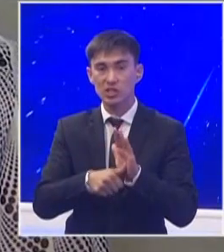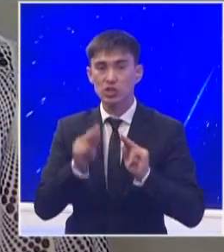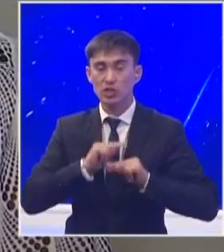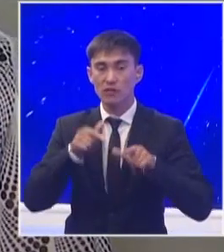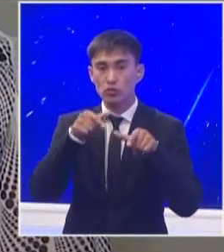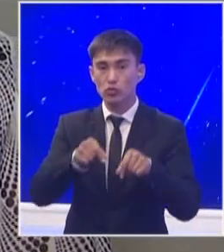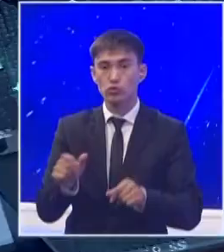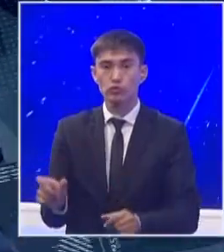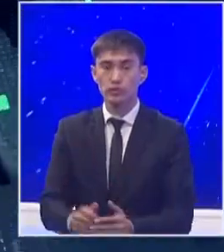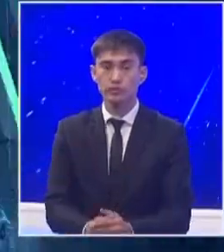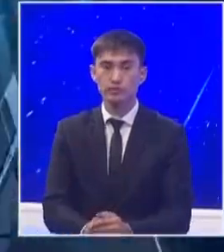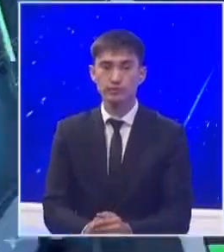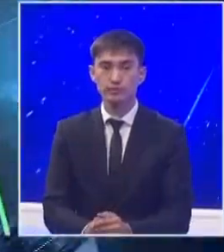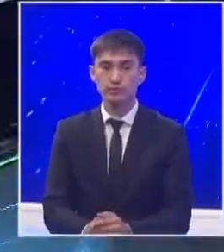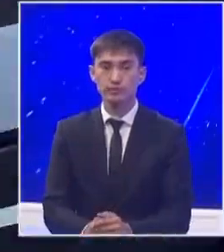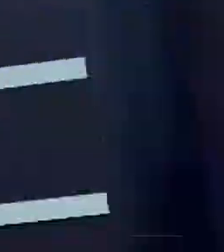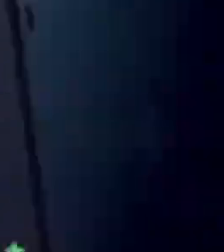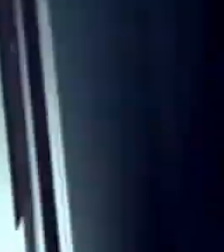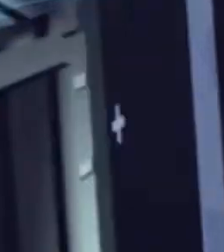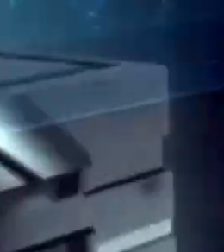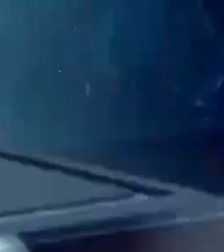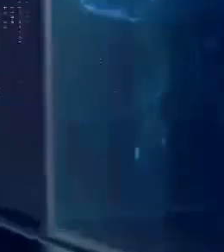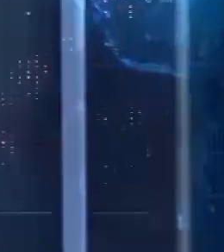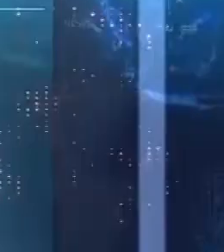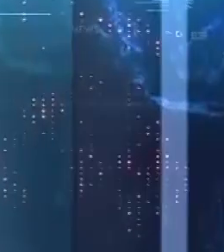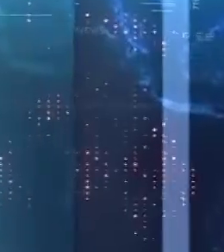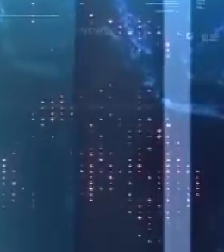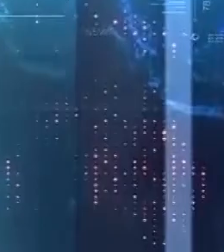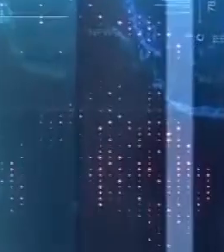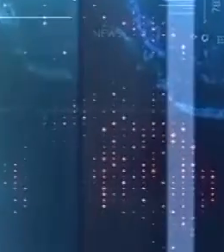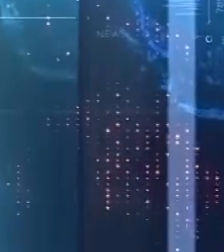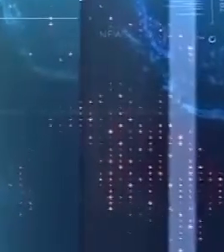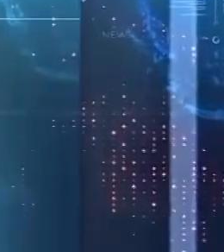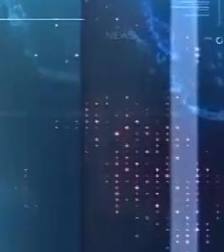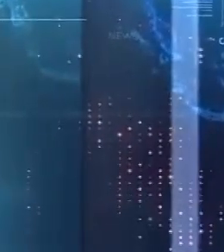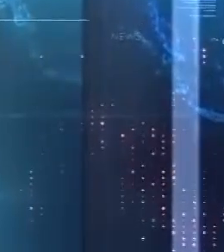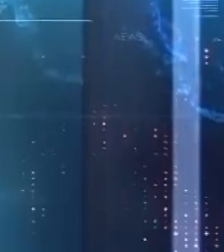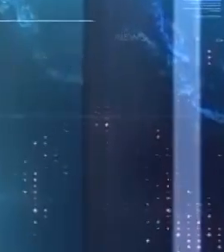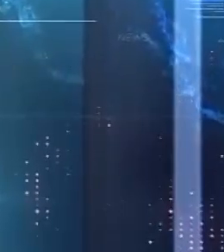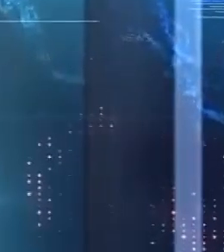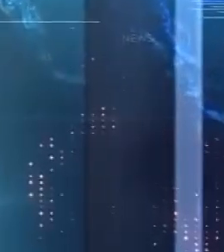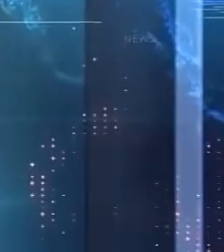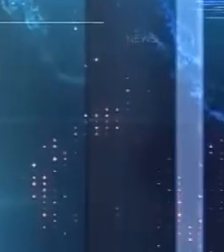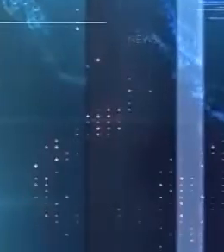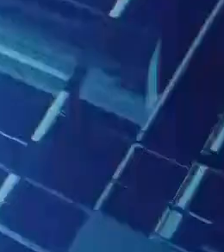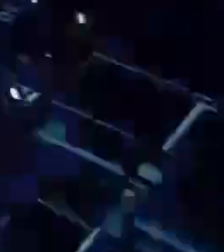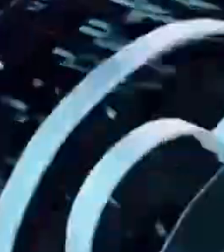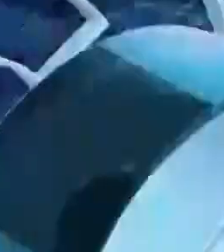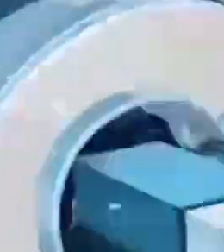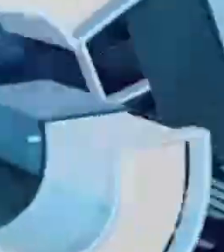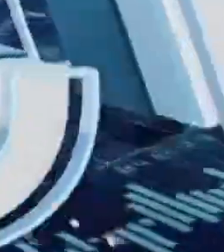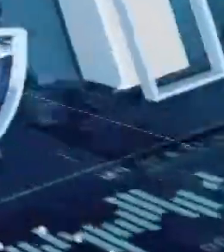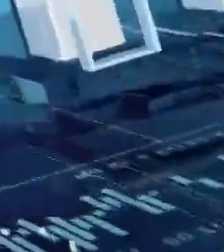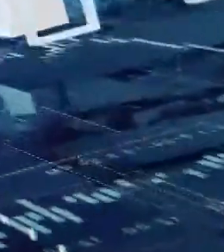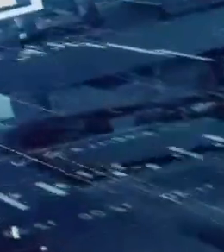трудоустроены. Айсулу Жандосова, Курманжан Касымжанула, Аманжол Жомартула, телеканал ЖТСУ, Кунаев.